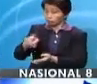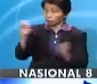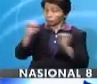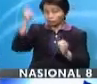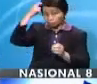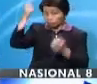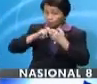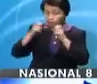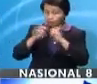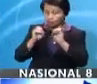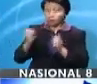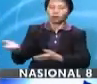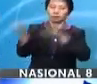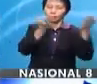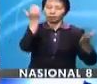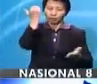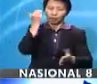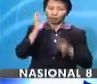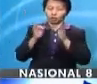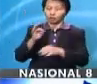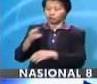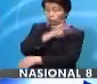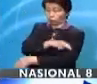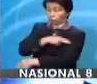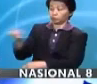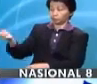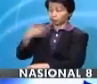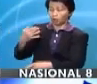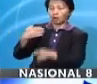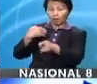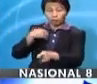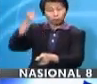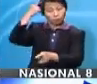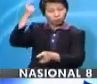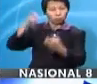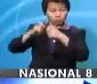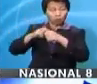Kalau pihak hospital kata dia mental, kita akan hantar dulu tengok